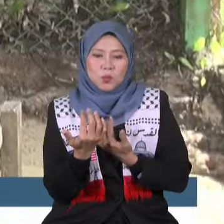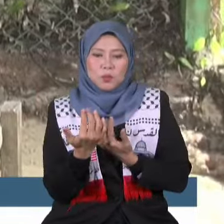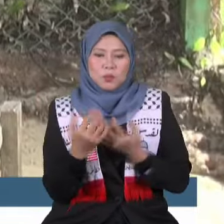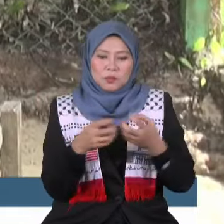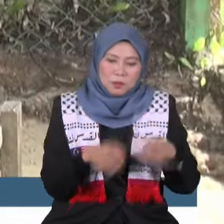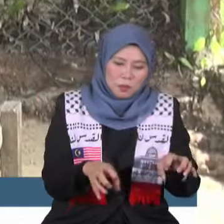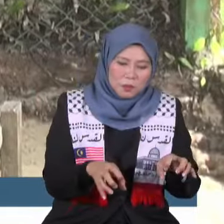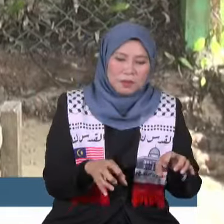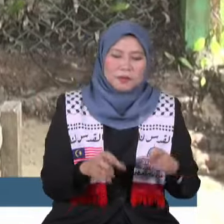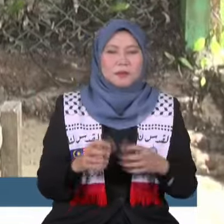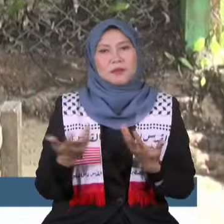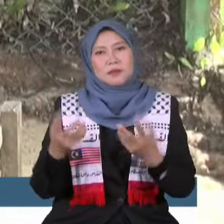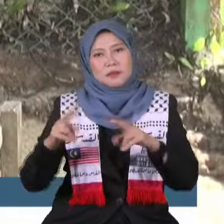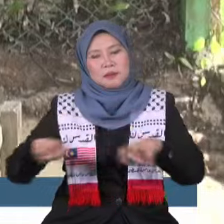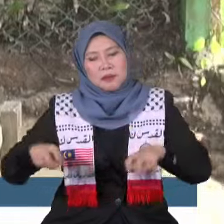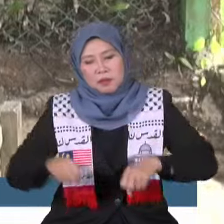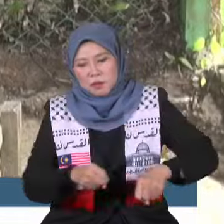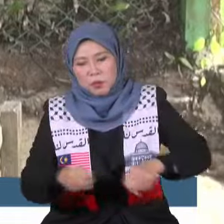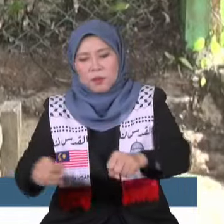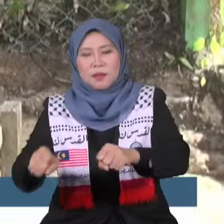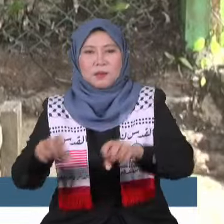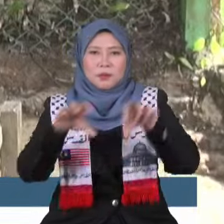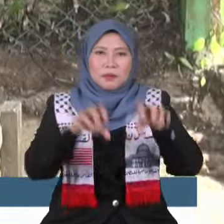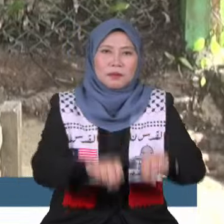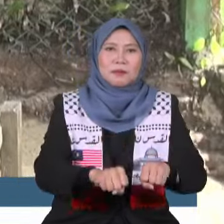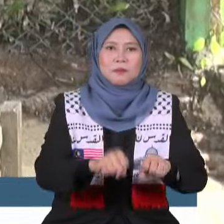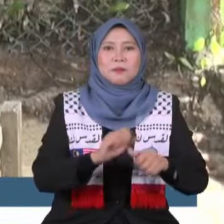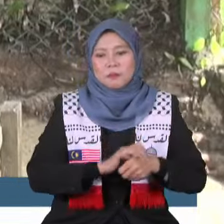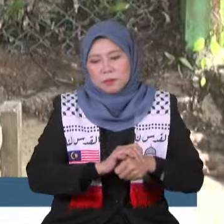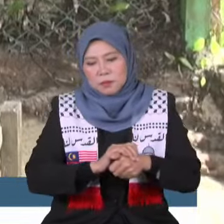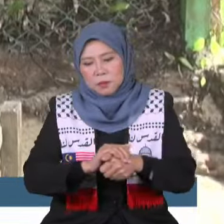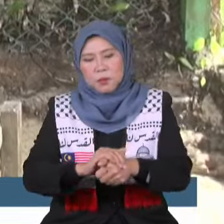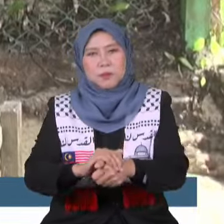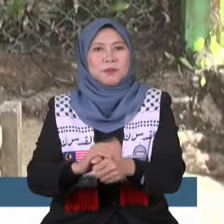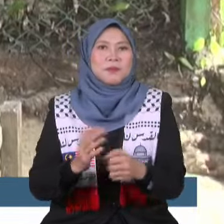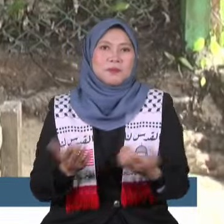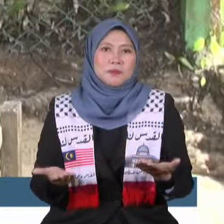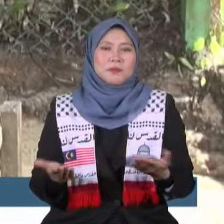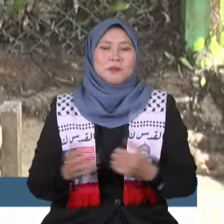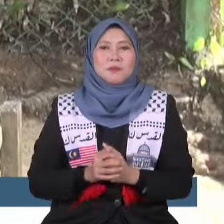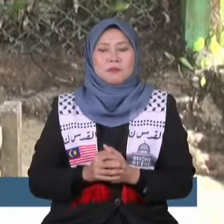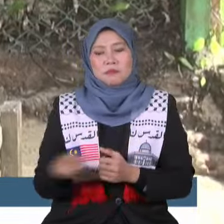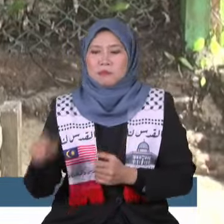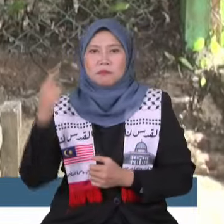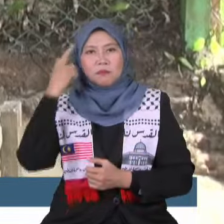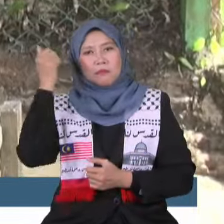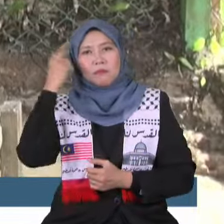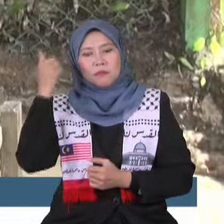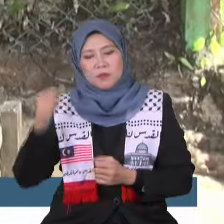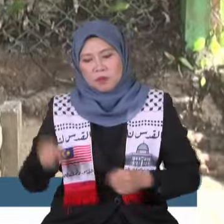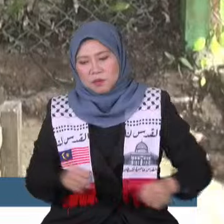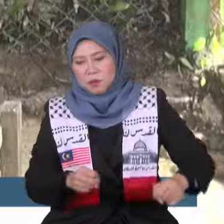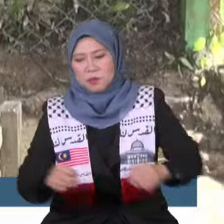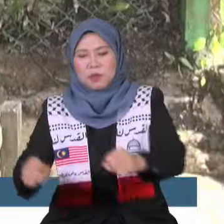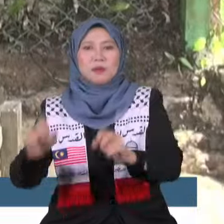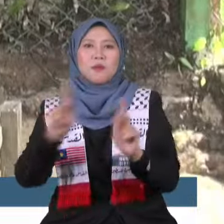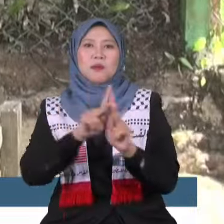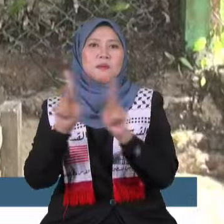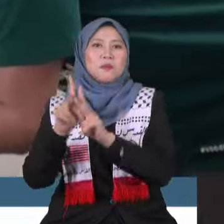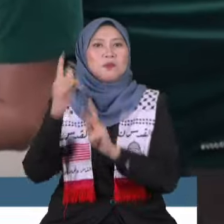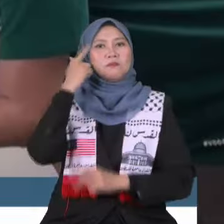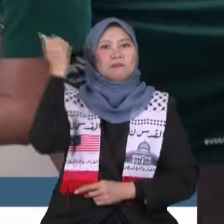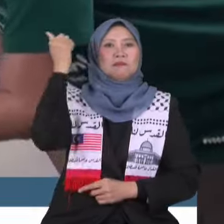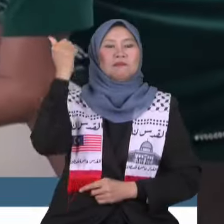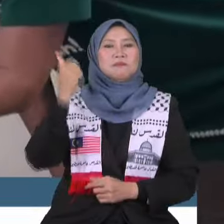kat sungai, kadang kena buat penangkapan tuntung. Jadi sebab selok-belok dalam sungai ni, orang kampung ni yang